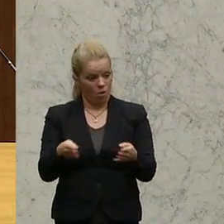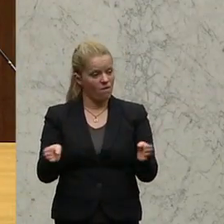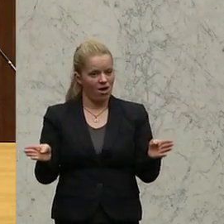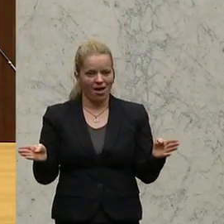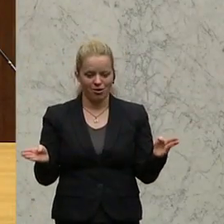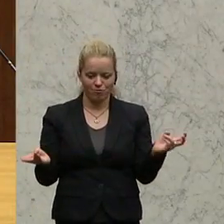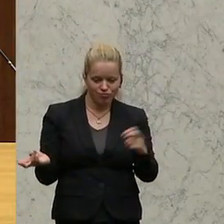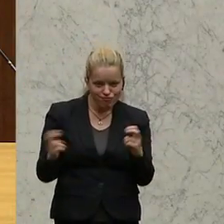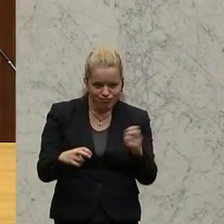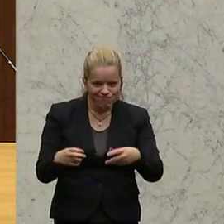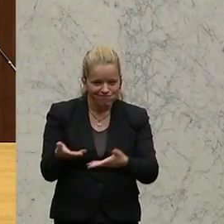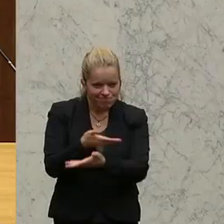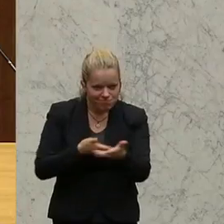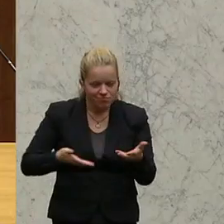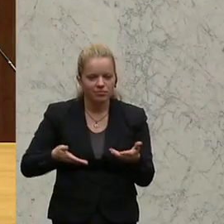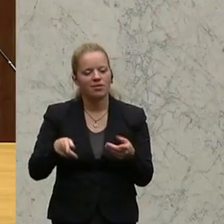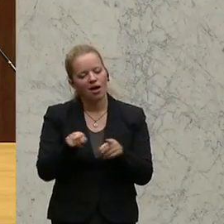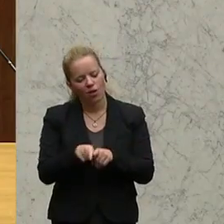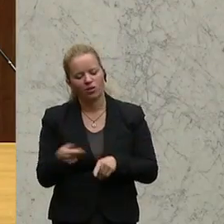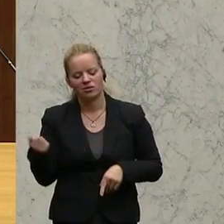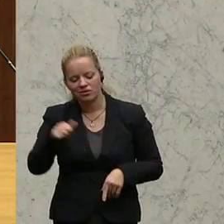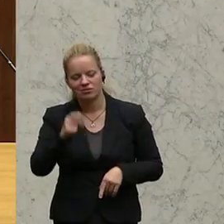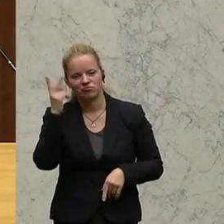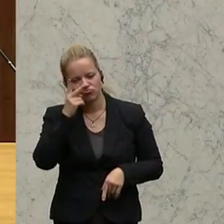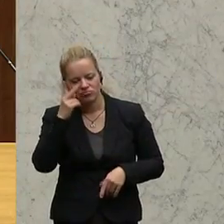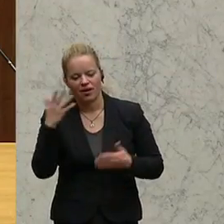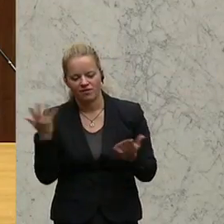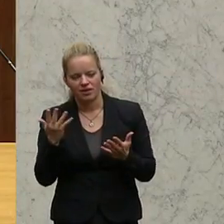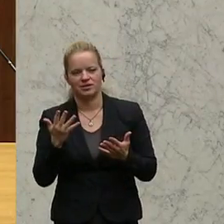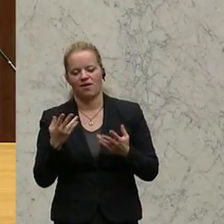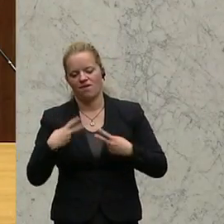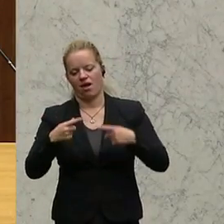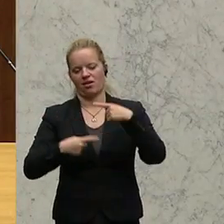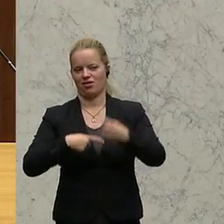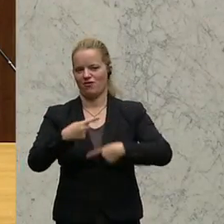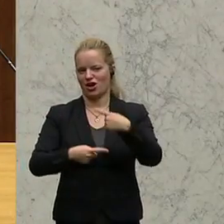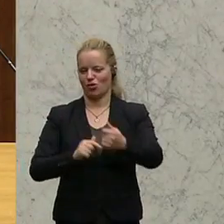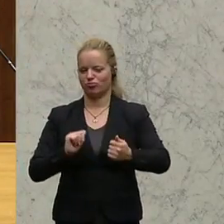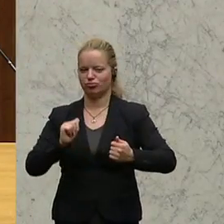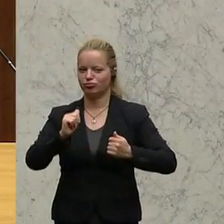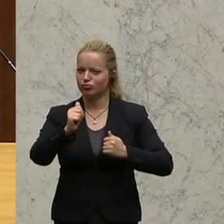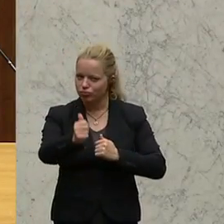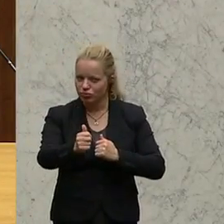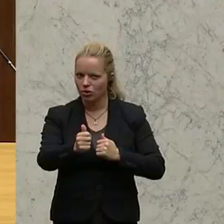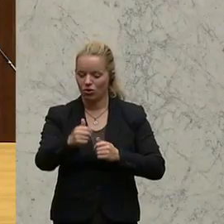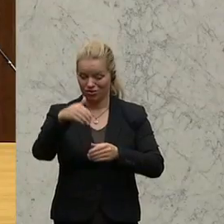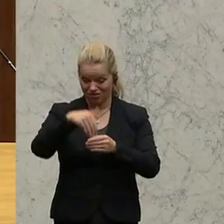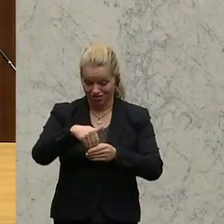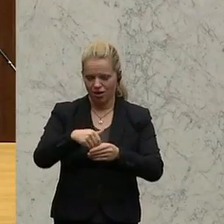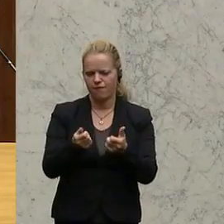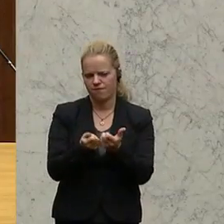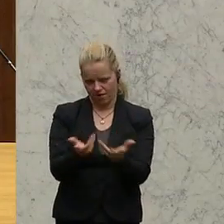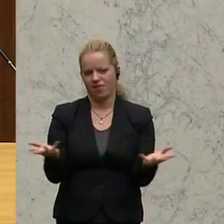dass damit auch natürlich eine Weiterentwicklung erfolgt und vor allem die Vielfalt in dieser Form